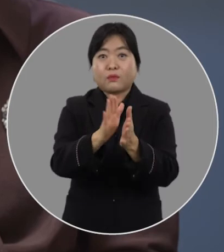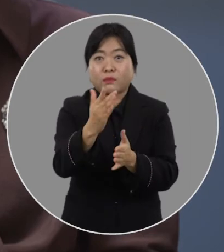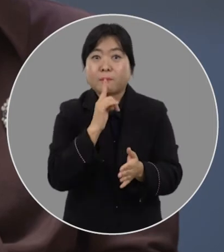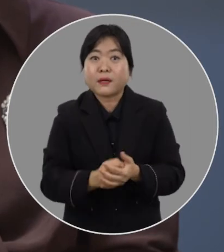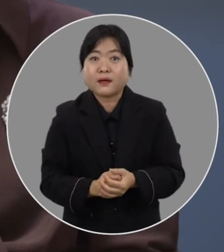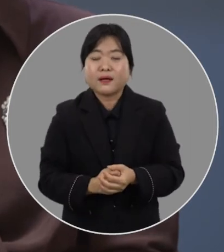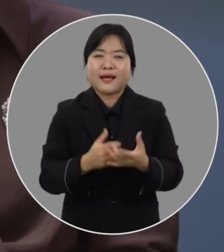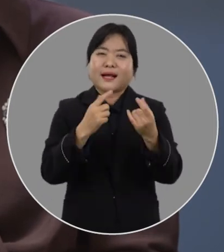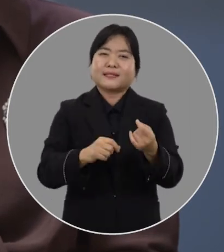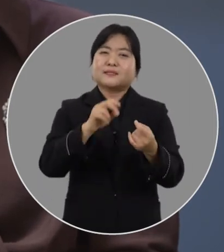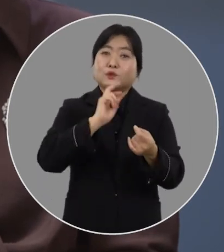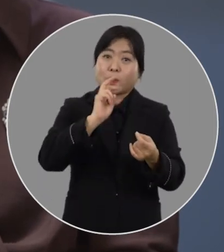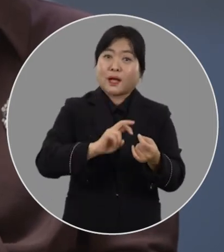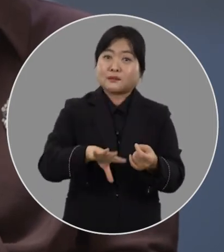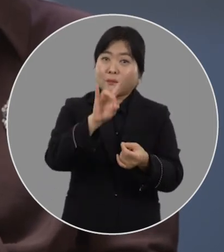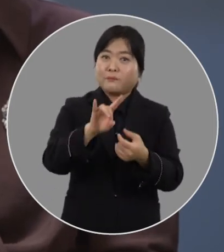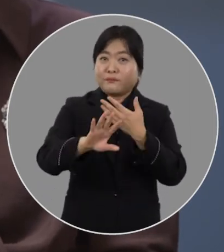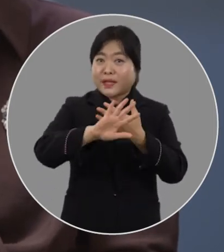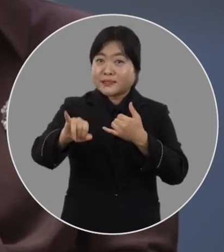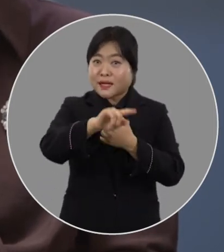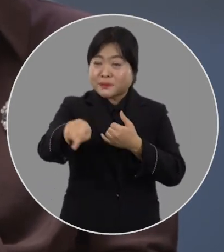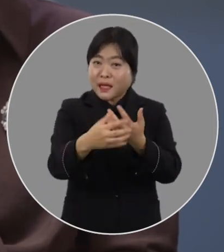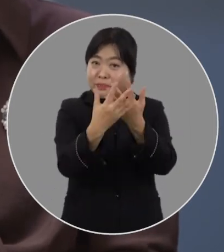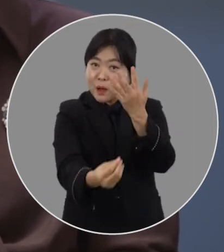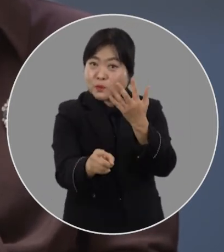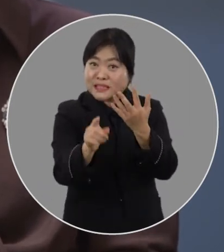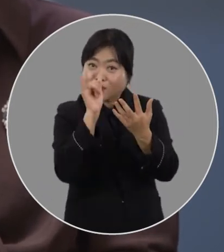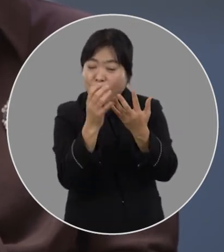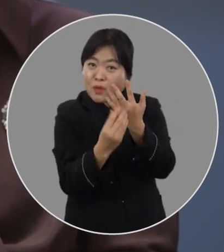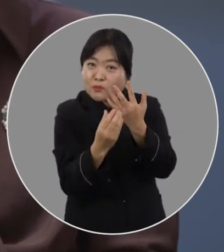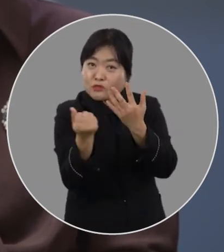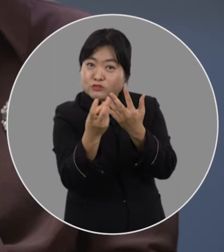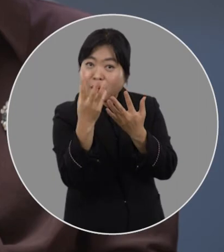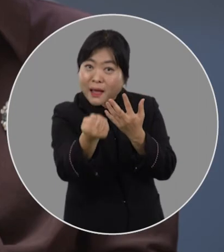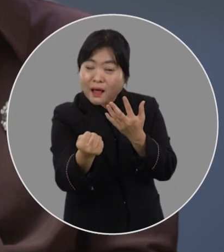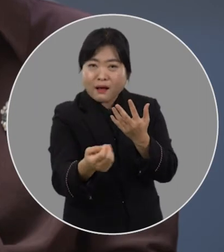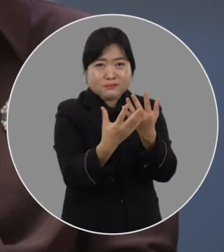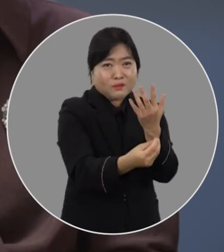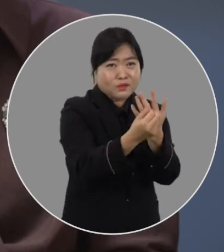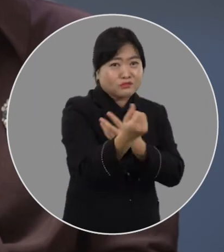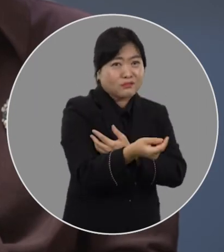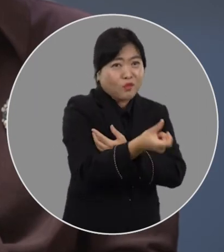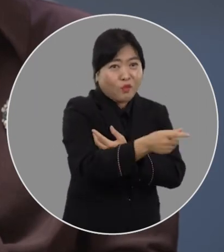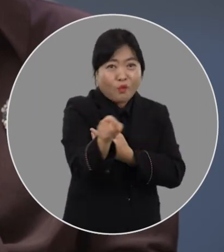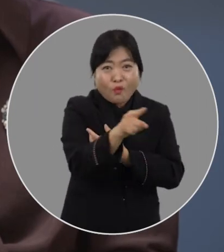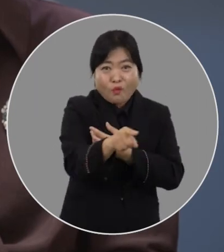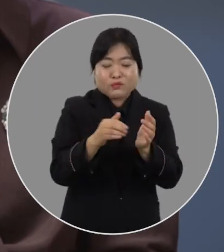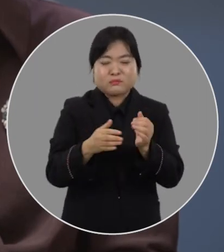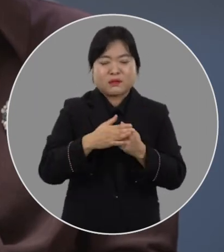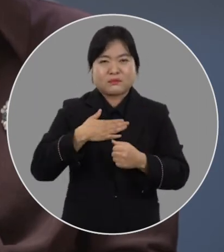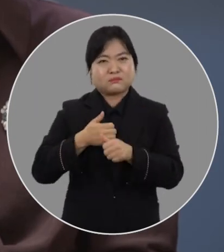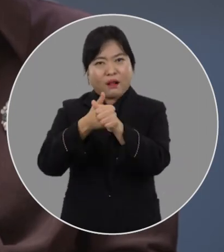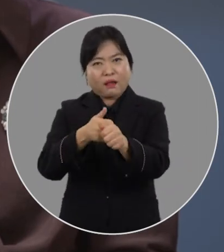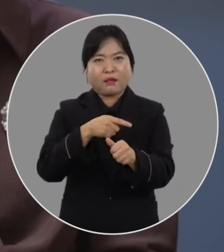같은 노래가 단순히 처음에 다른 사람이 다운로드하거나 하지 않기로 결정했다는 점 때문에 히트곡이